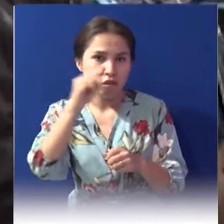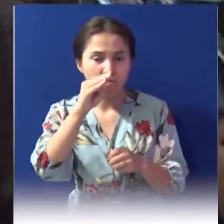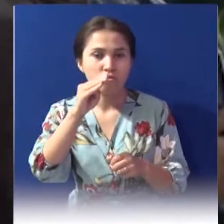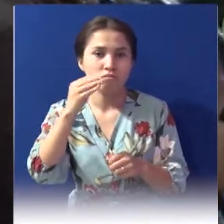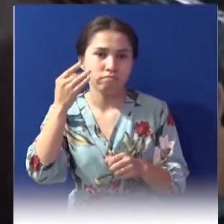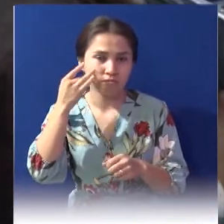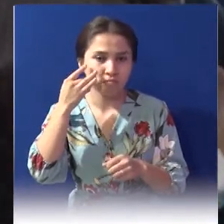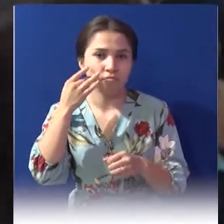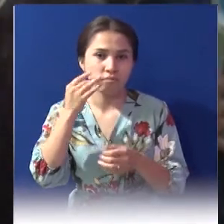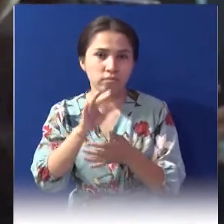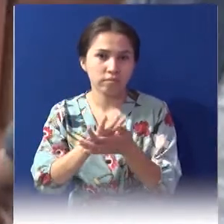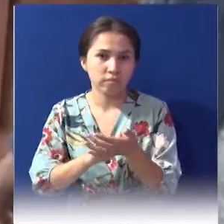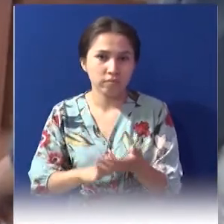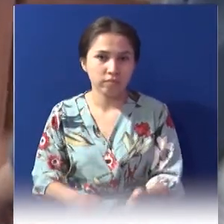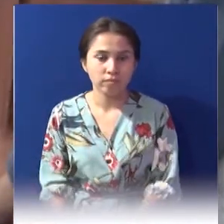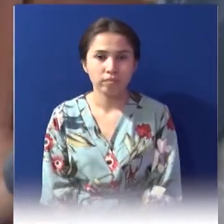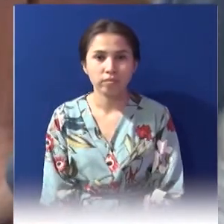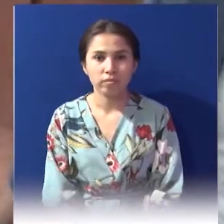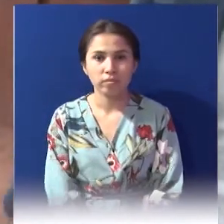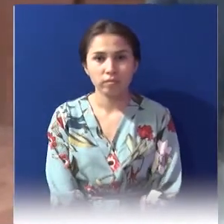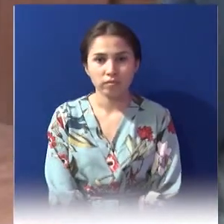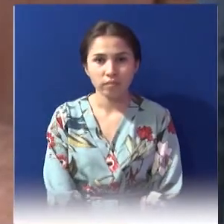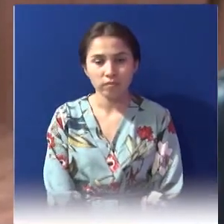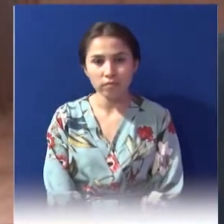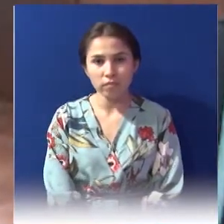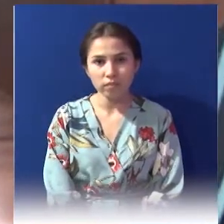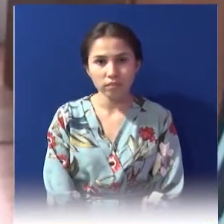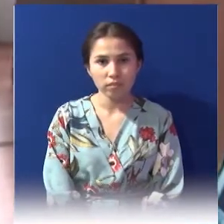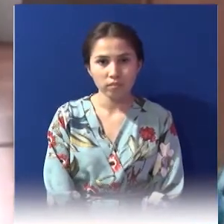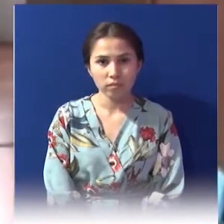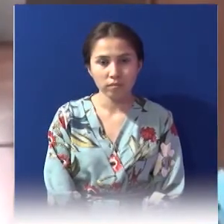организаторы. Элеонора Бухонова, Асылбек Жолшубек и Айжан Бегимхан, 77 News.